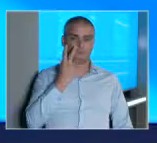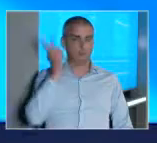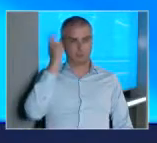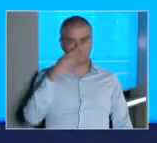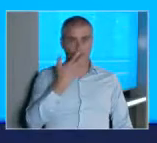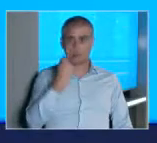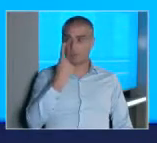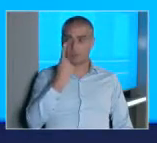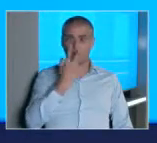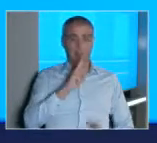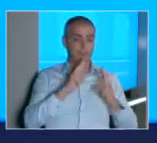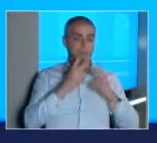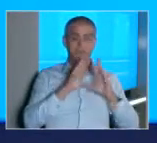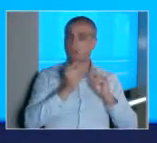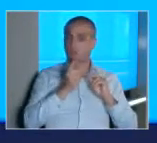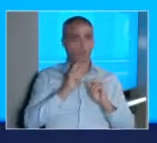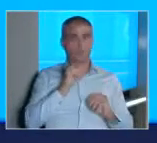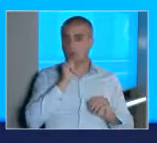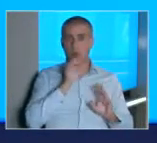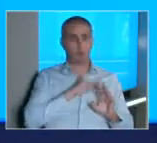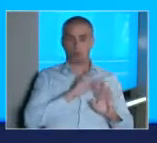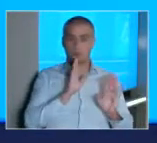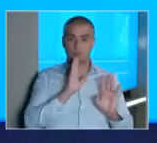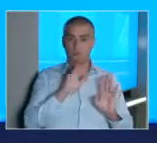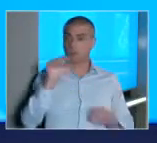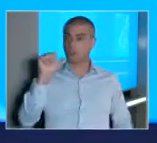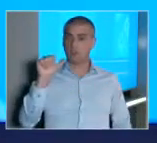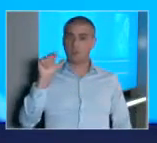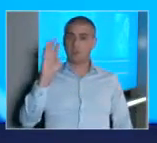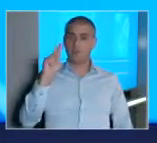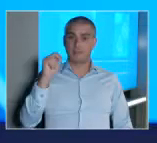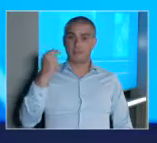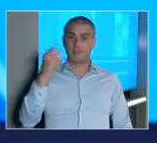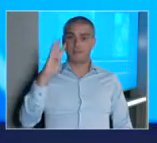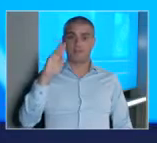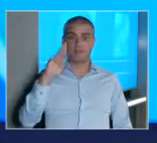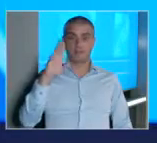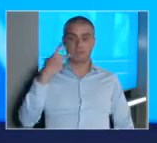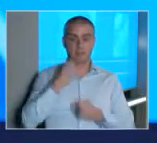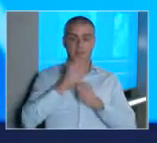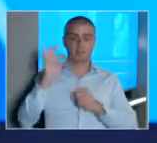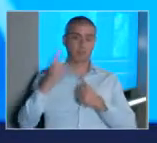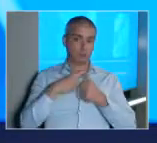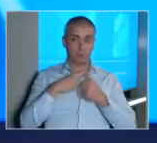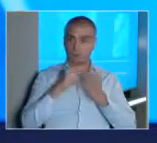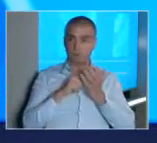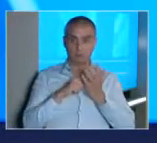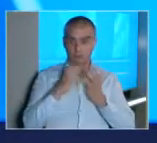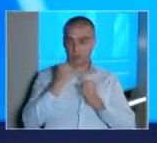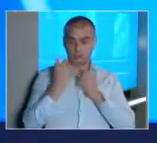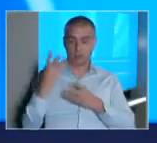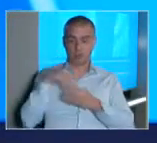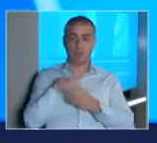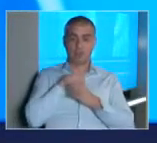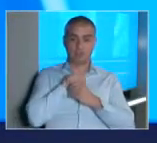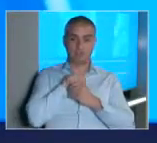התפקחויות. אחד, ציבור שלם שם לא מוכן שאיתמר בן גביר יהיה הנציג שלו, ולכן זה קשה להם להכניס